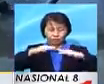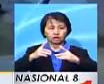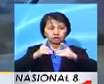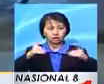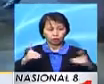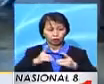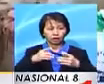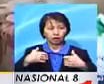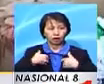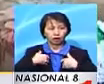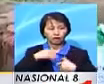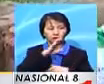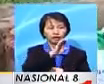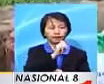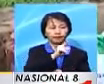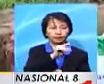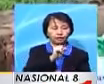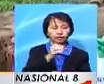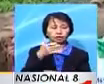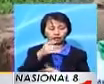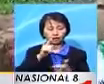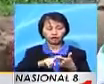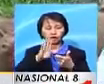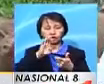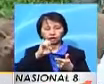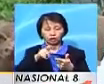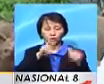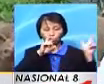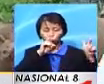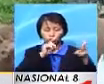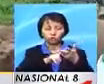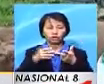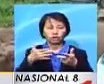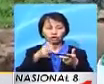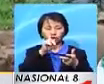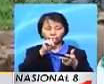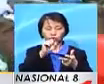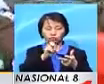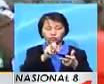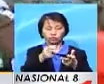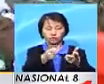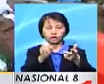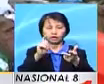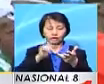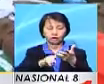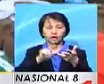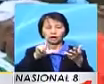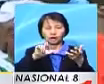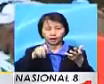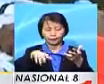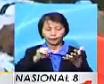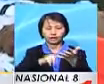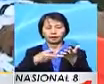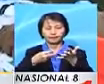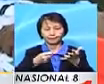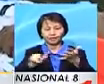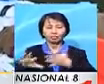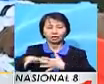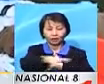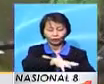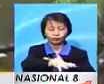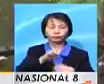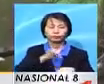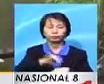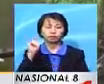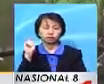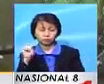itu adalah Bagan Ikan, Bagan Sungai Burung, Bagan Sungai Tiang, Bagan Lipas dan Bagan Pasir Laut. Di Teluk